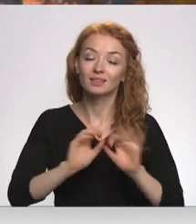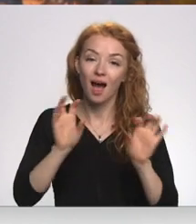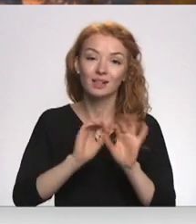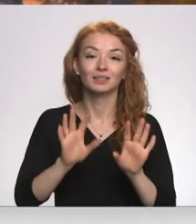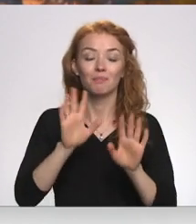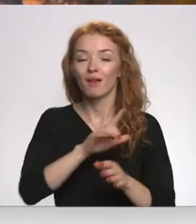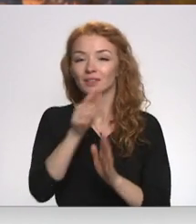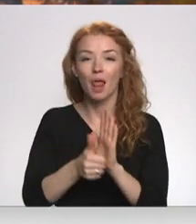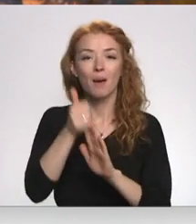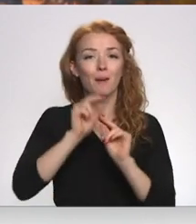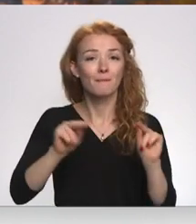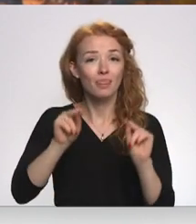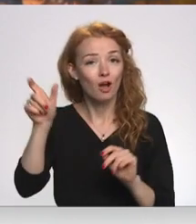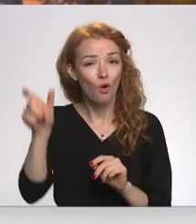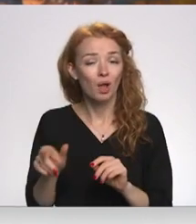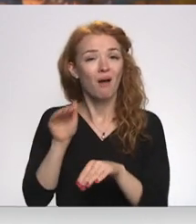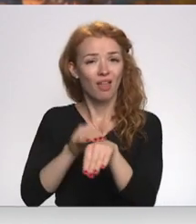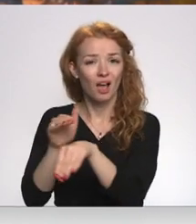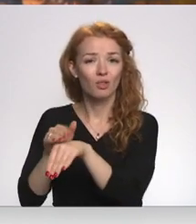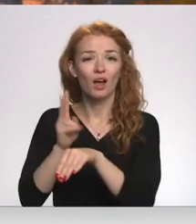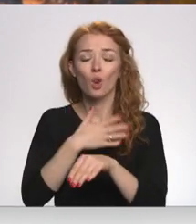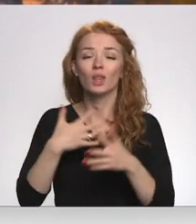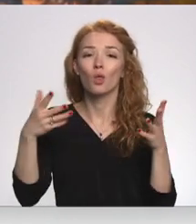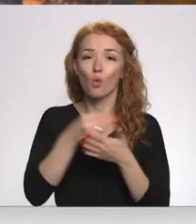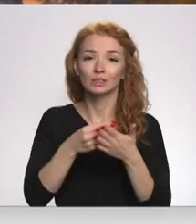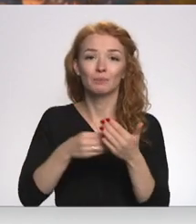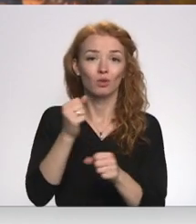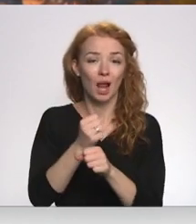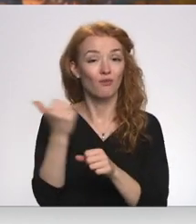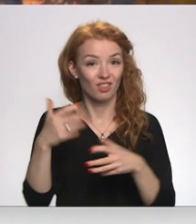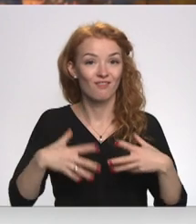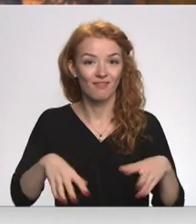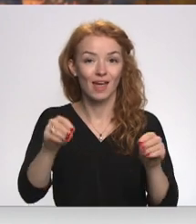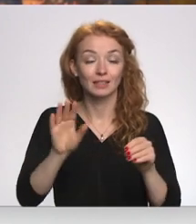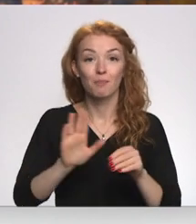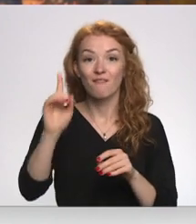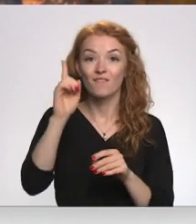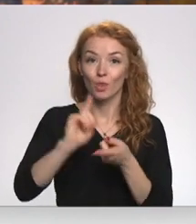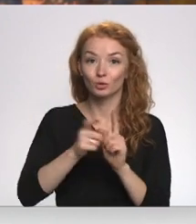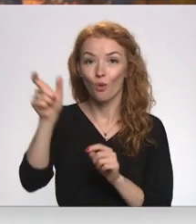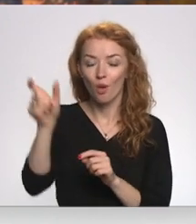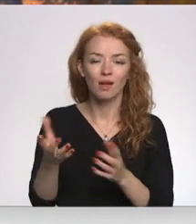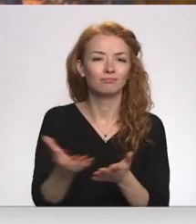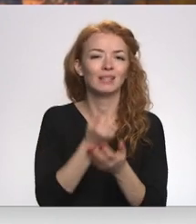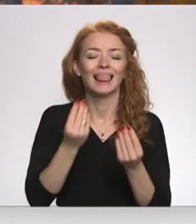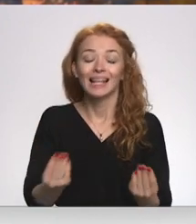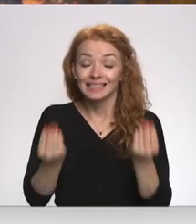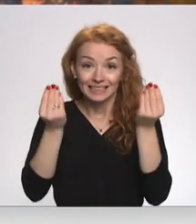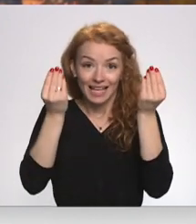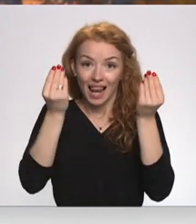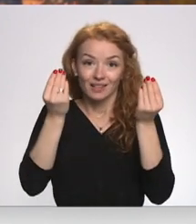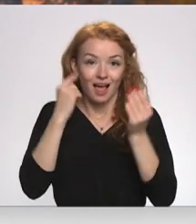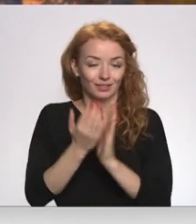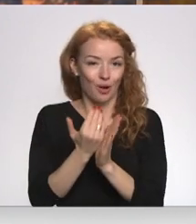stāstus par labākajiem pedagogiem, atgādinot, cik nozīmīgu darbu viņi veic. Pie vienas no skolotājām, kas saņēmusi izcils atsauksmes, devās